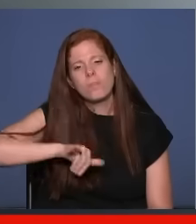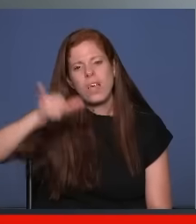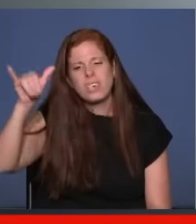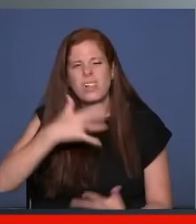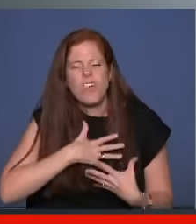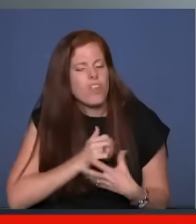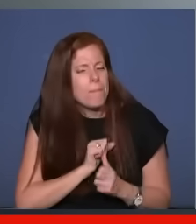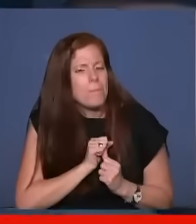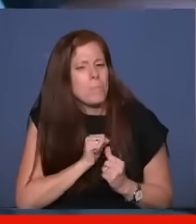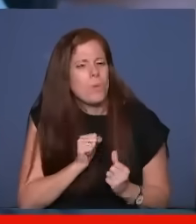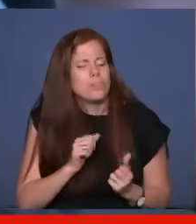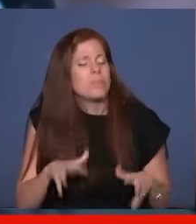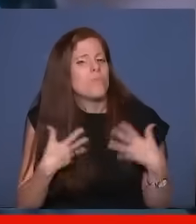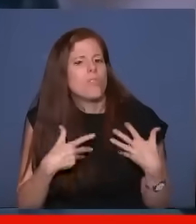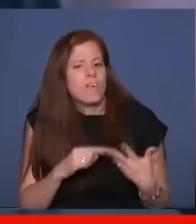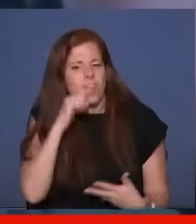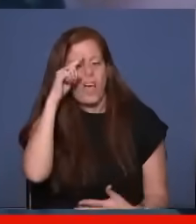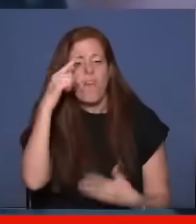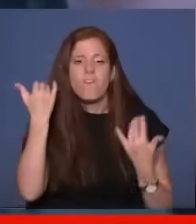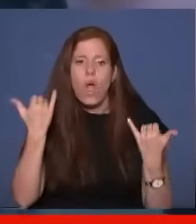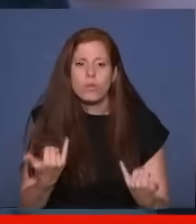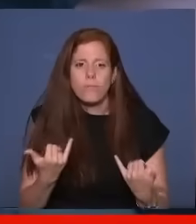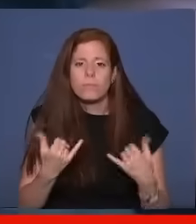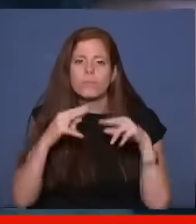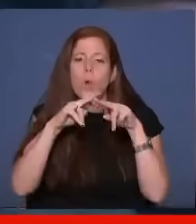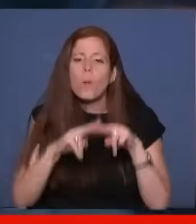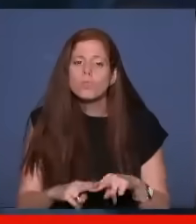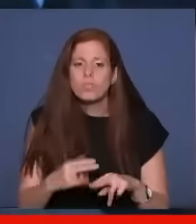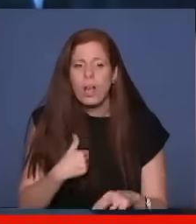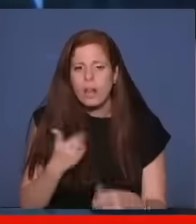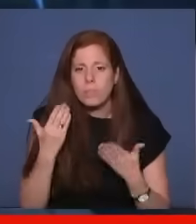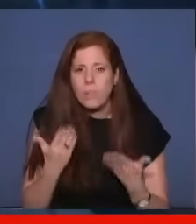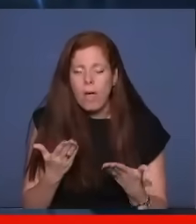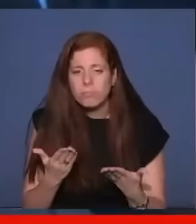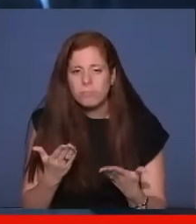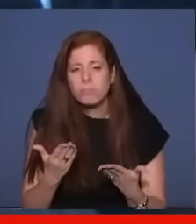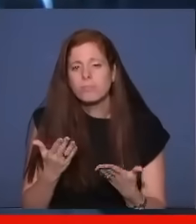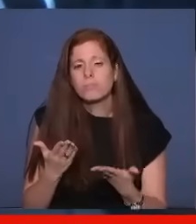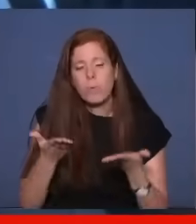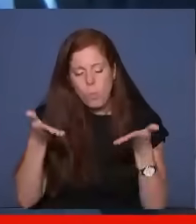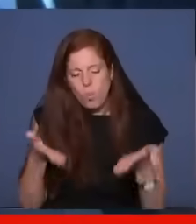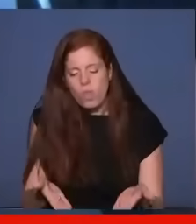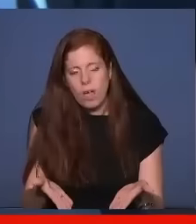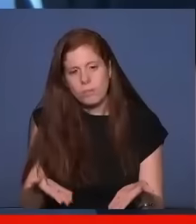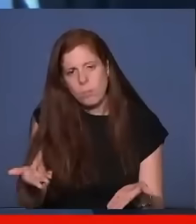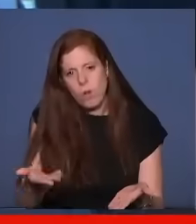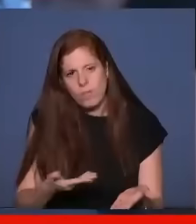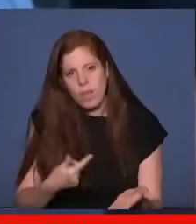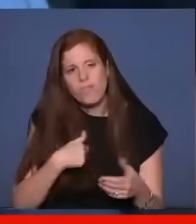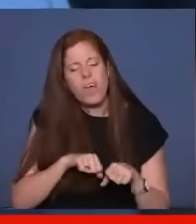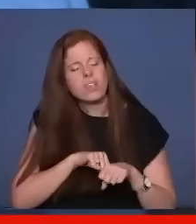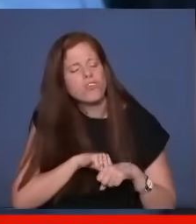מאושר וגאווה. ועכשיו, כל מה שנותר לי ממך, מונח פה לפניי.